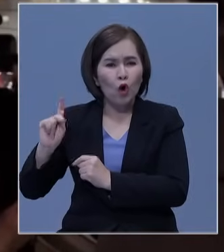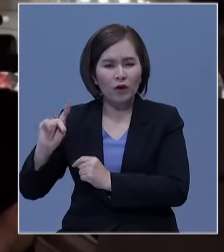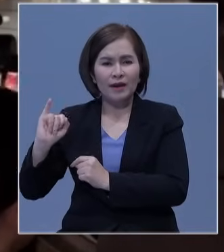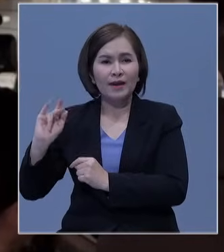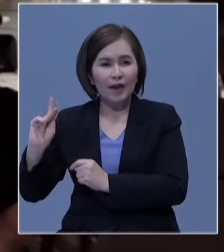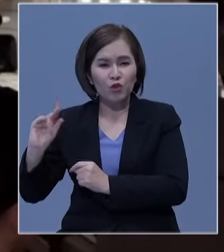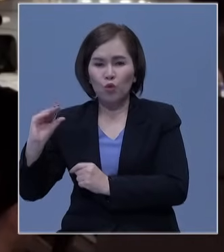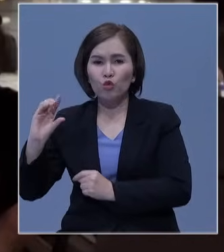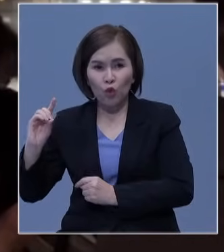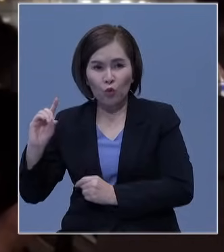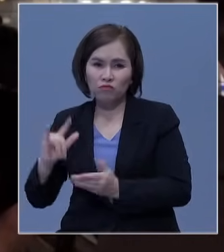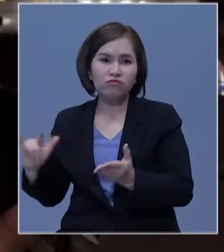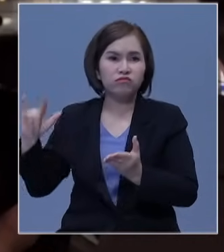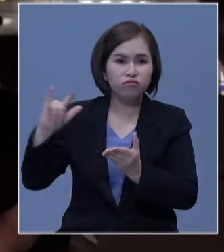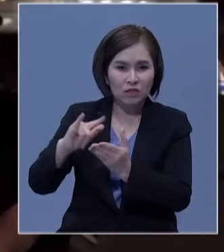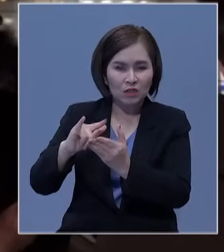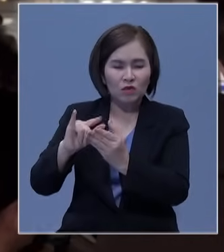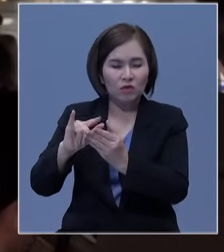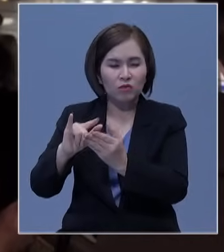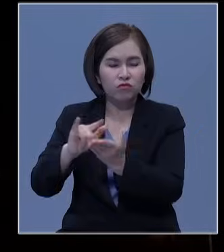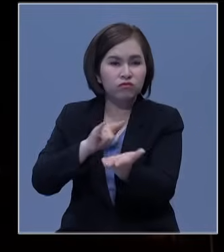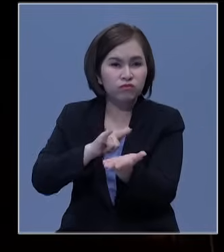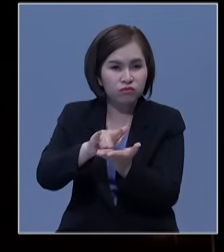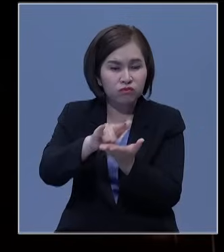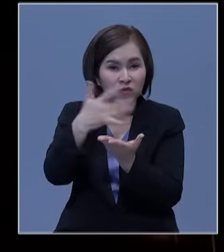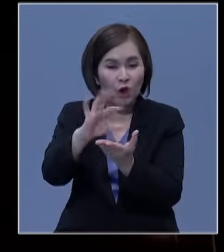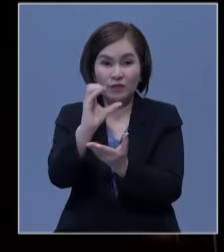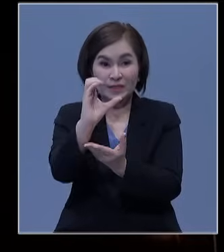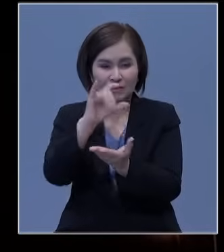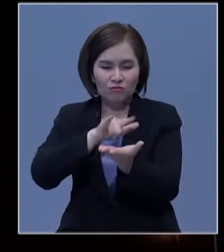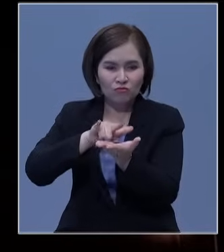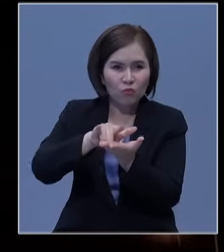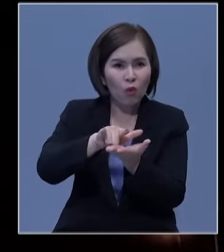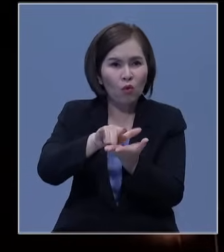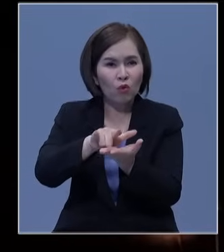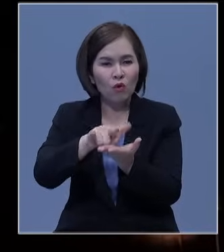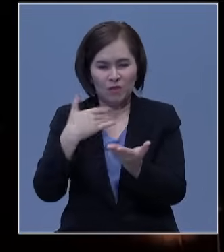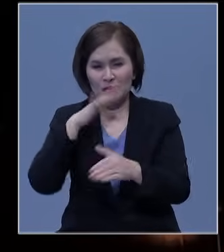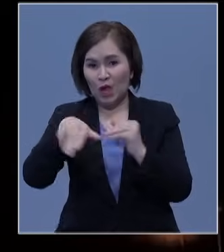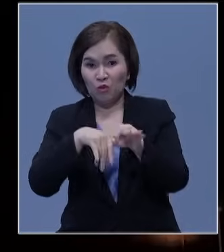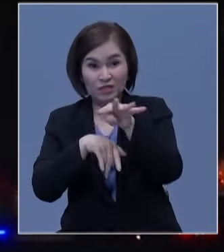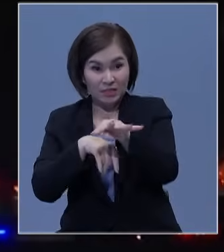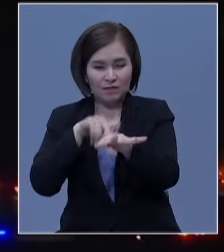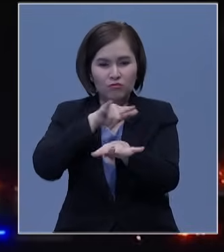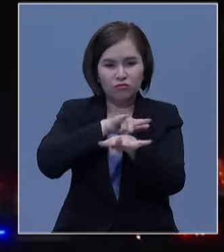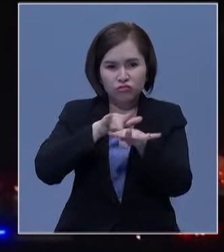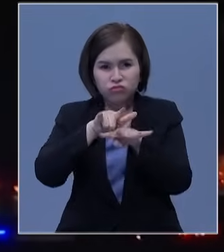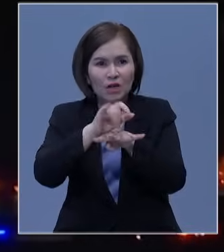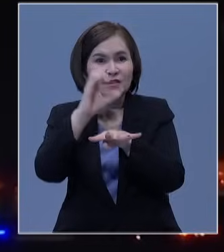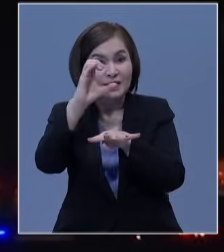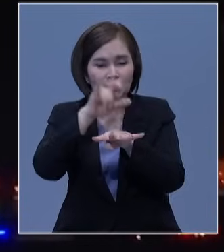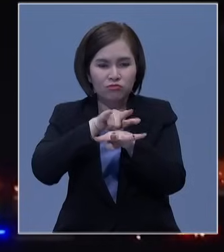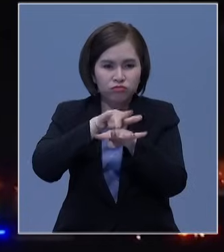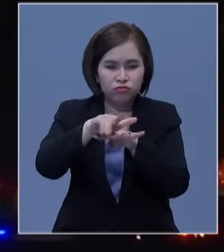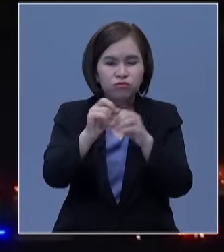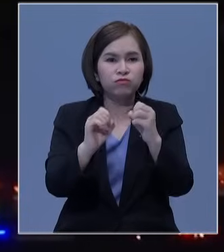ไฟลุกท่วมแล้วก็หลังจากที่ร่อนลงจอดบนรันเวย์4ซึ่งเป็นหนึ่งใน4รันเวย์ของสนามบินฮาเนดะแห่งนี้หลังจาก